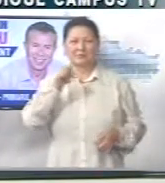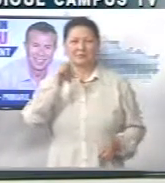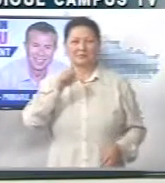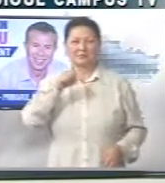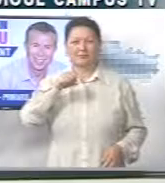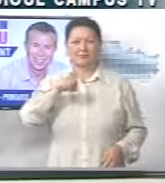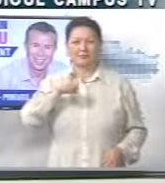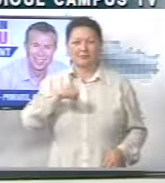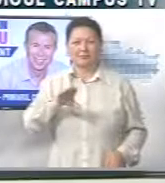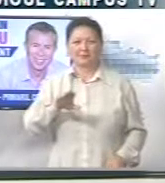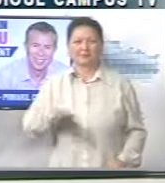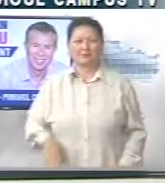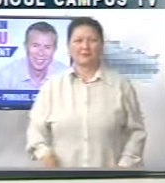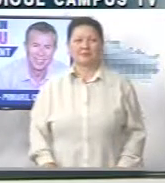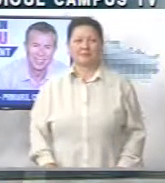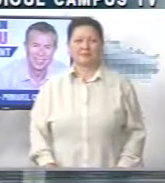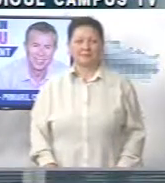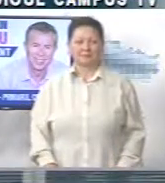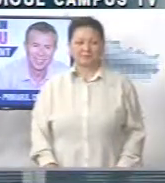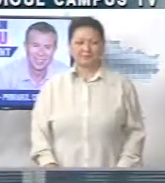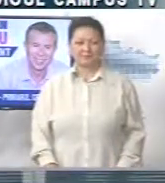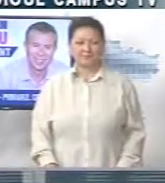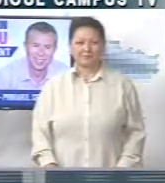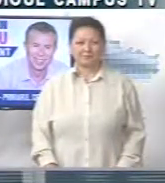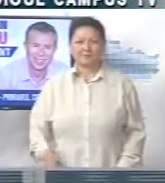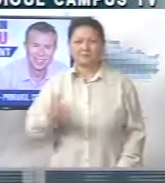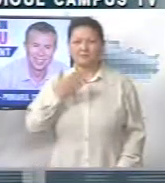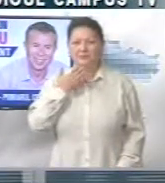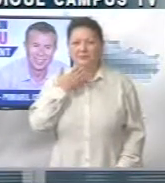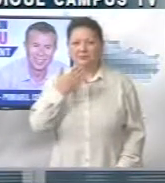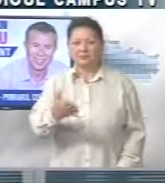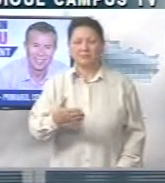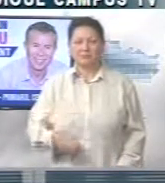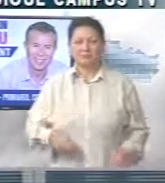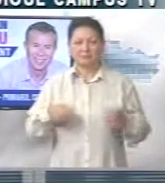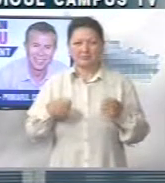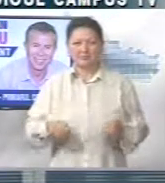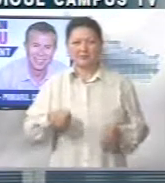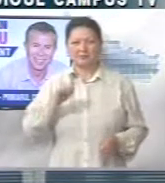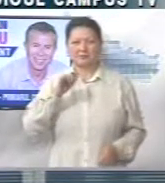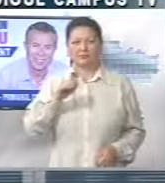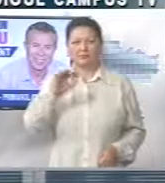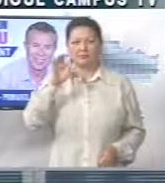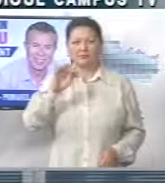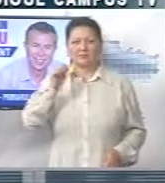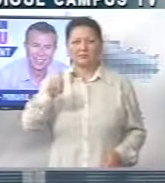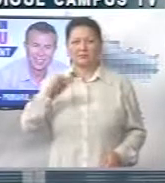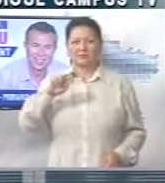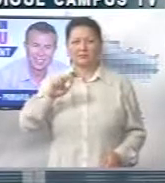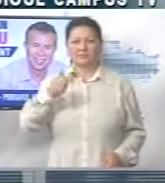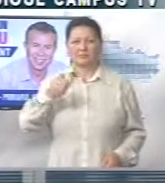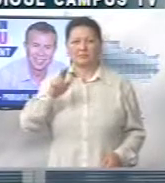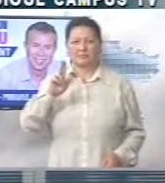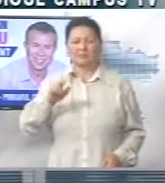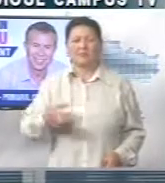această decizie? În primul rând, îi mulțumesc doamnei Tarău pentru amabilitatea de a